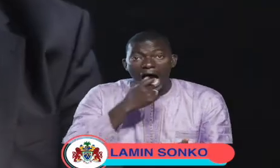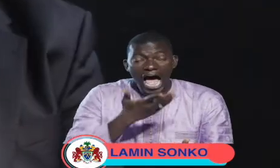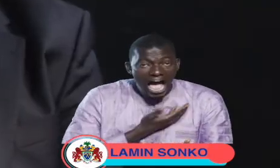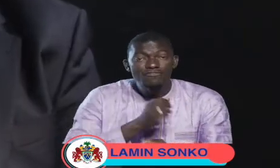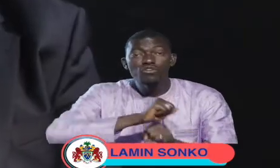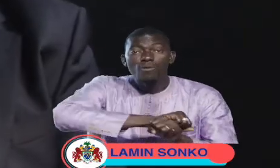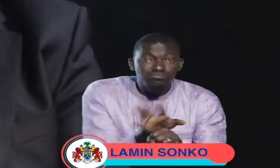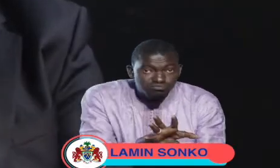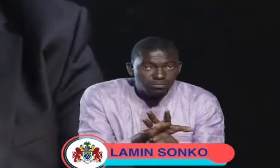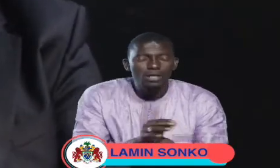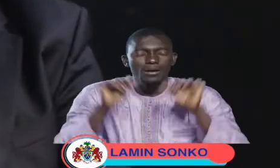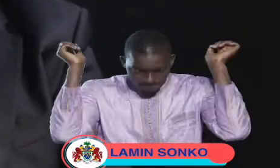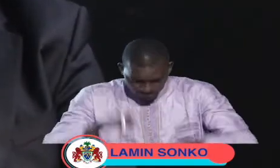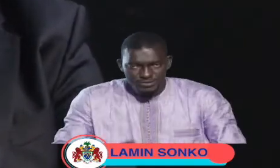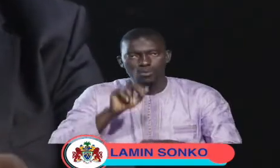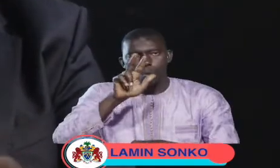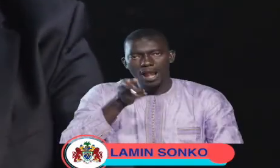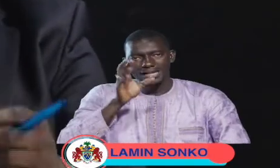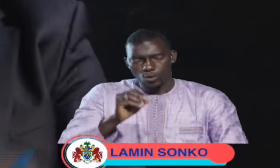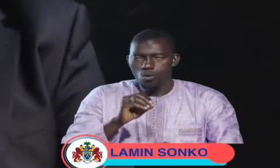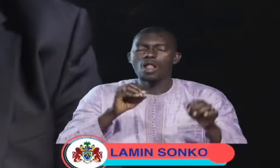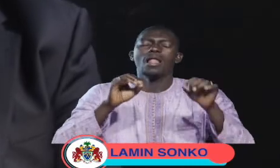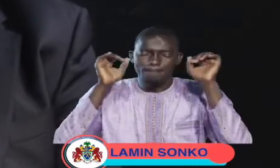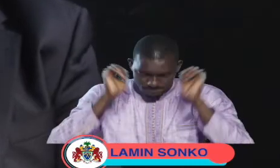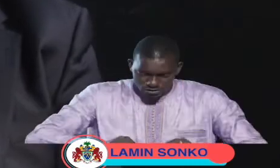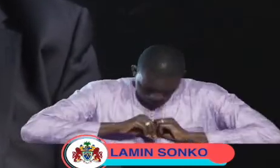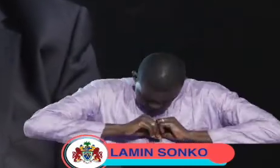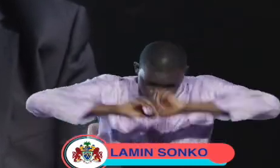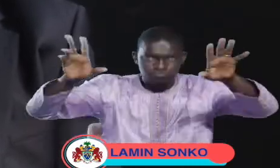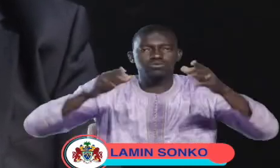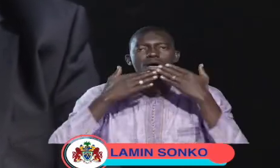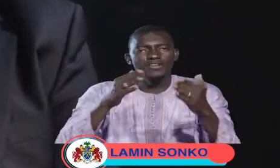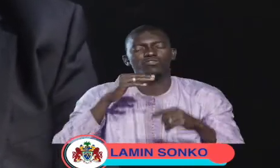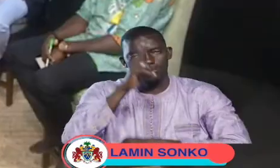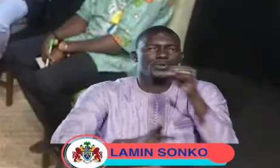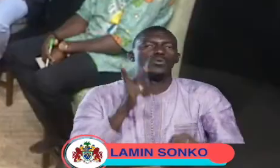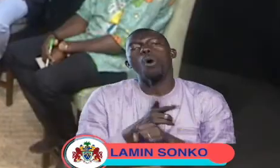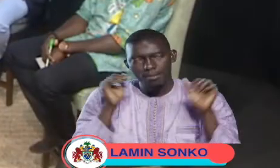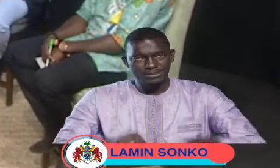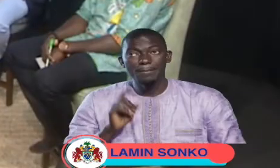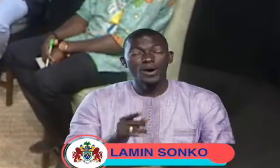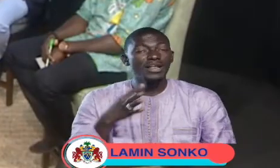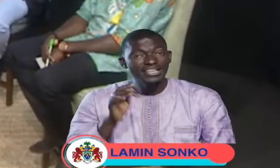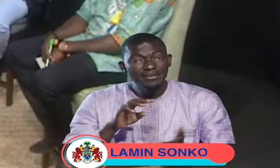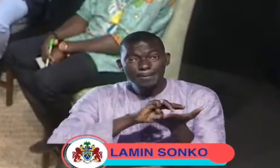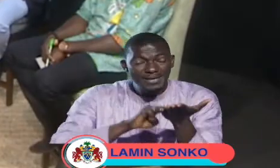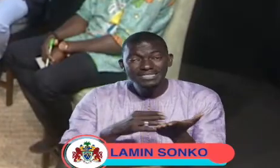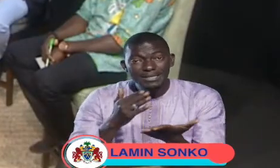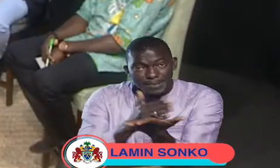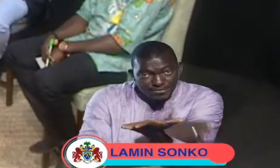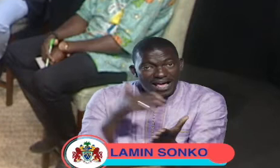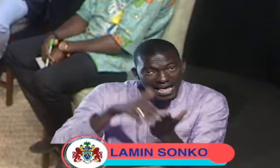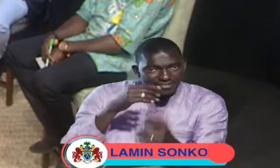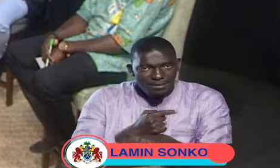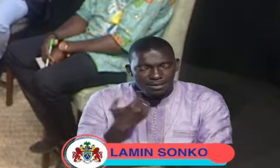nañ garab nangam té approve nañ ko rew yi mën nañ ko jël wa nak garab su wara ñoo gambi nit ñi